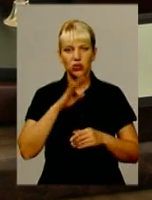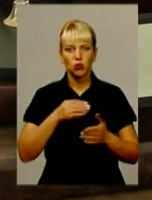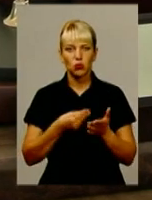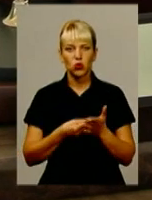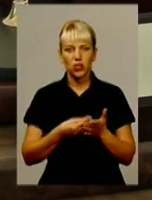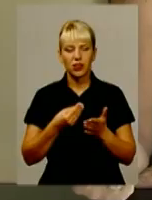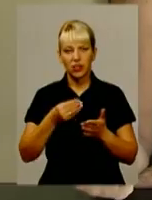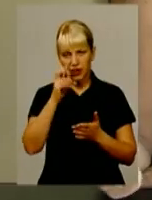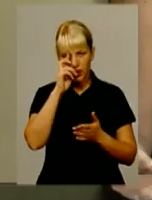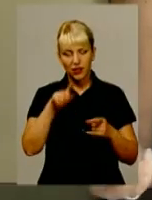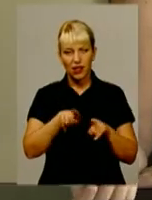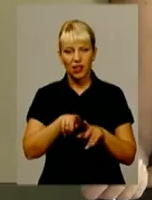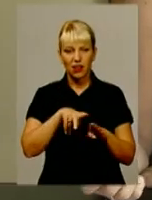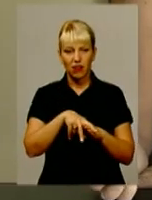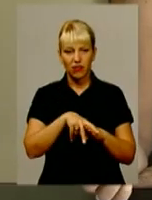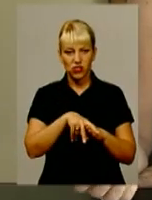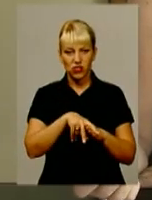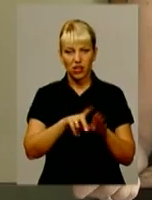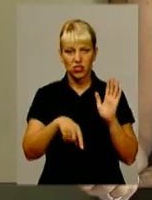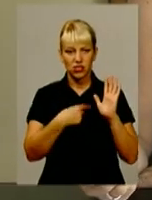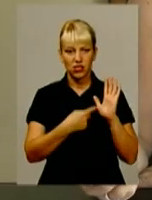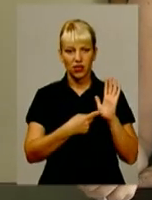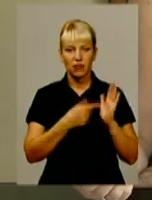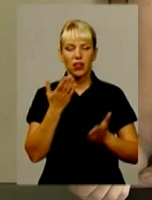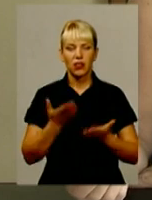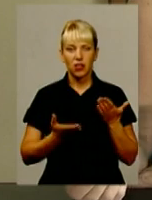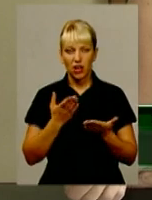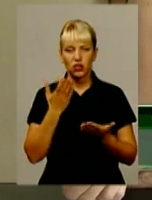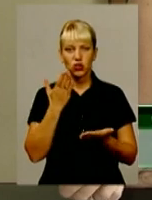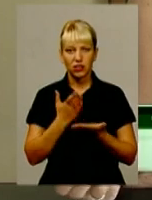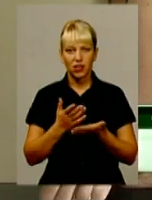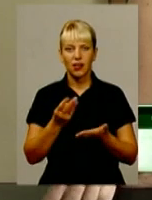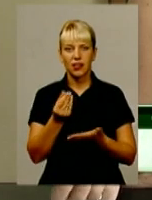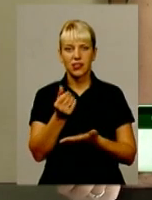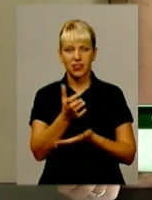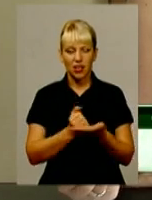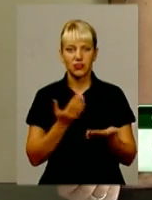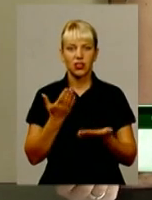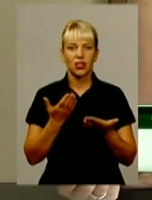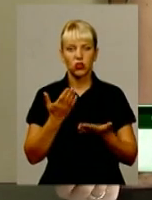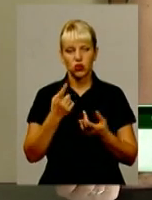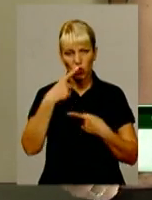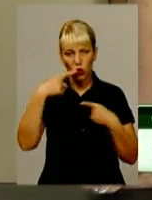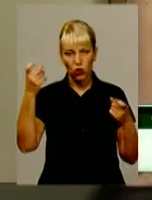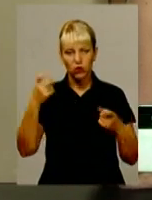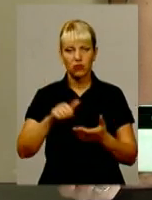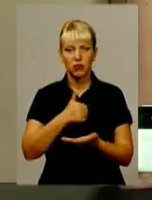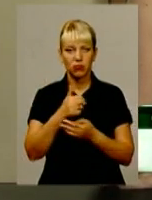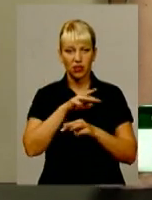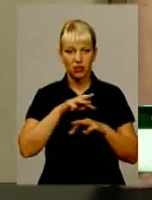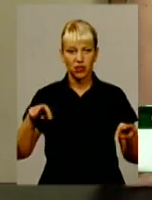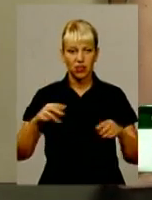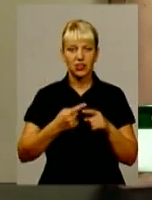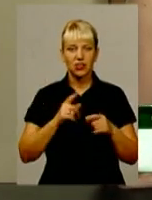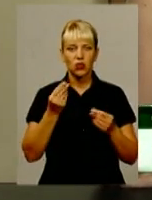таке навантаження? «Якщо є резерва, і прем'єр на це оголосив, і уряд розглянув питання воєнність на розгляд Верховної Ради, то це є